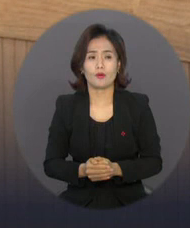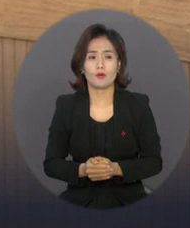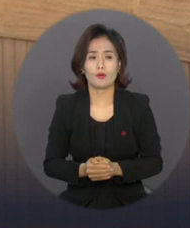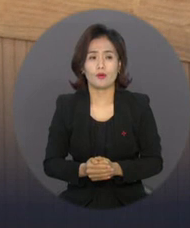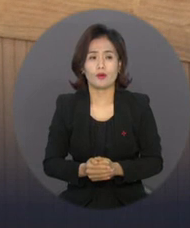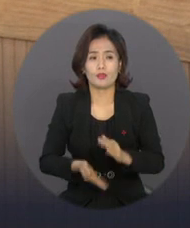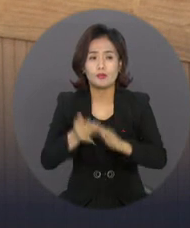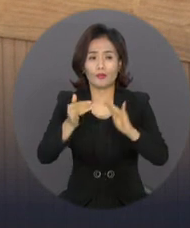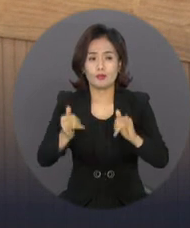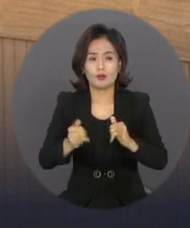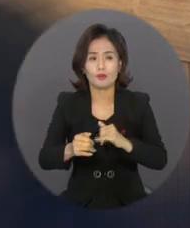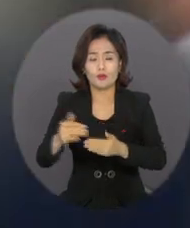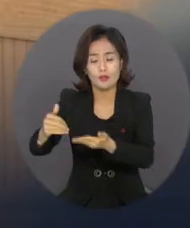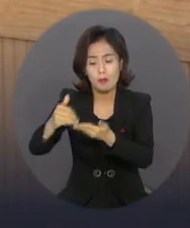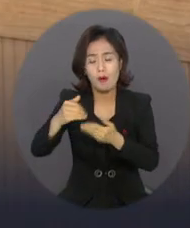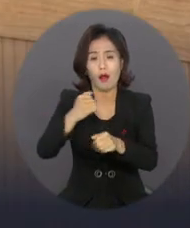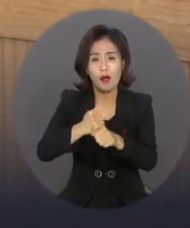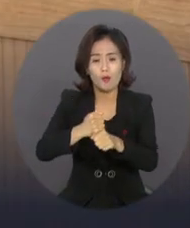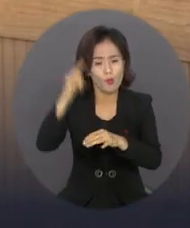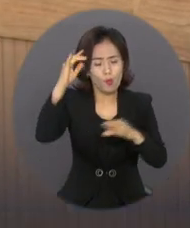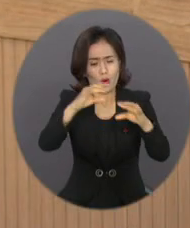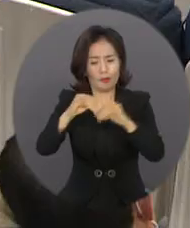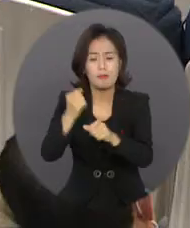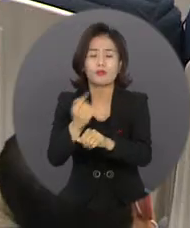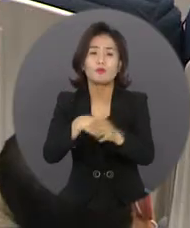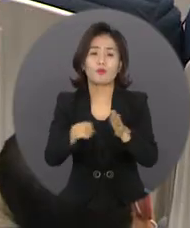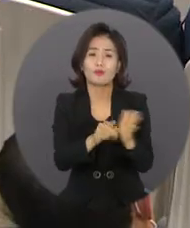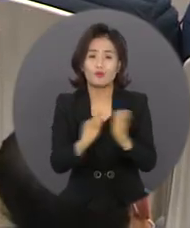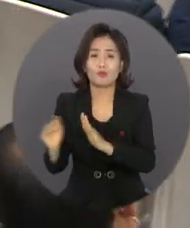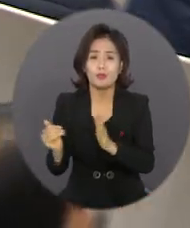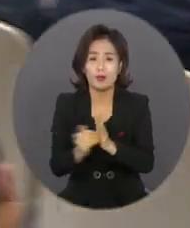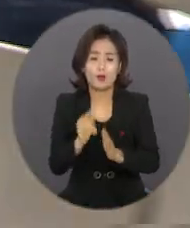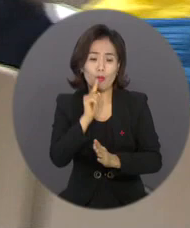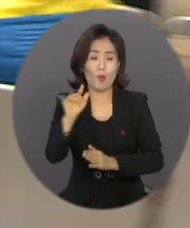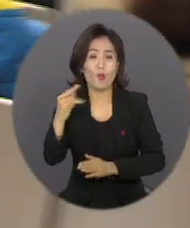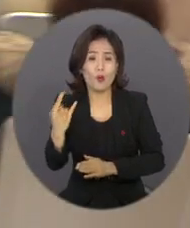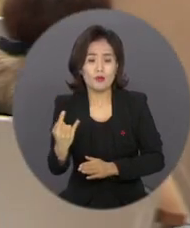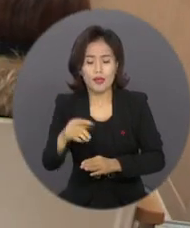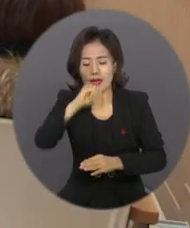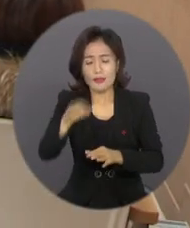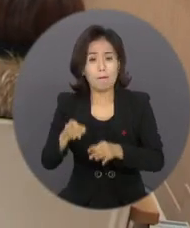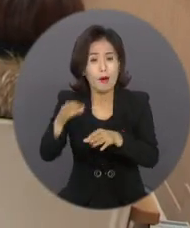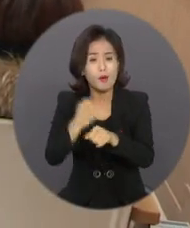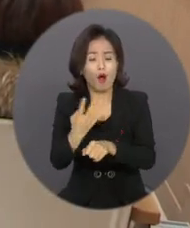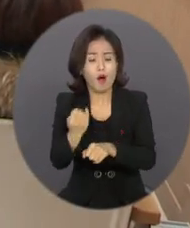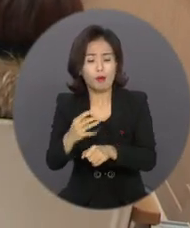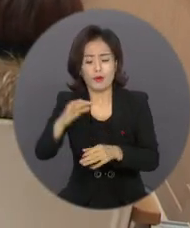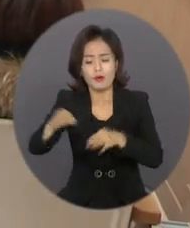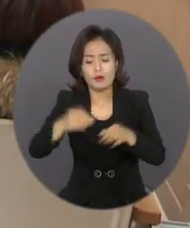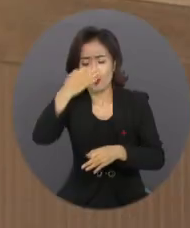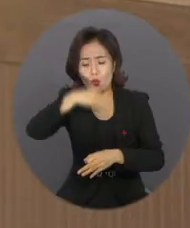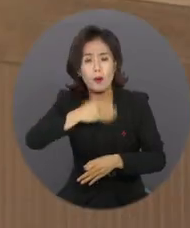수렴하고 공감대를 형성하기 위해 마련한 자리입니다 때문에 이번 보고회에서는 예산 투입만큼 얼마의